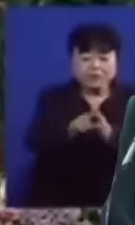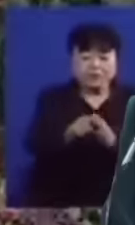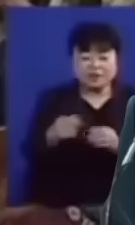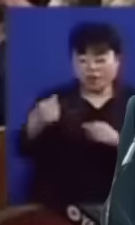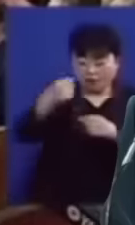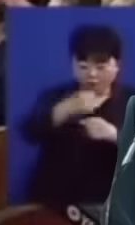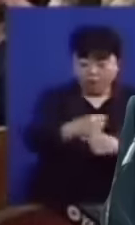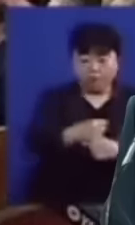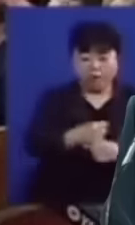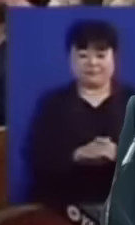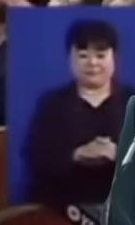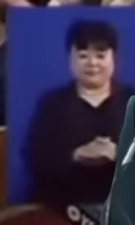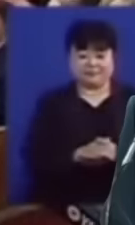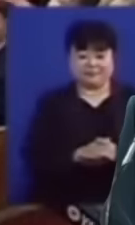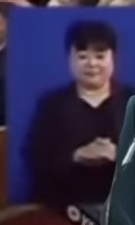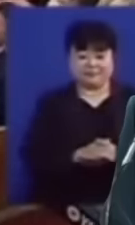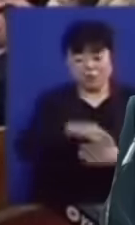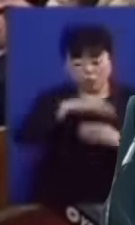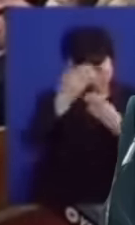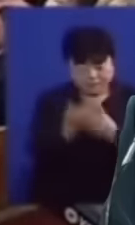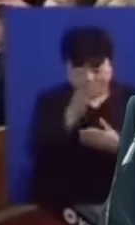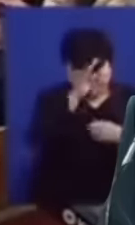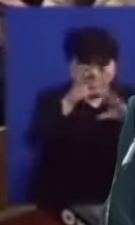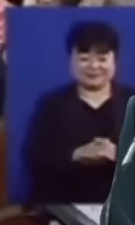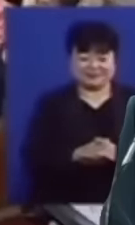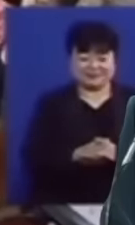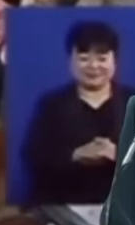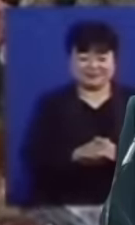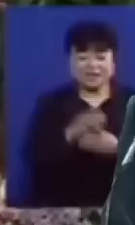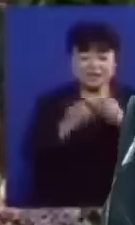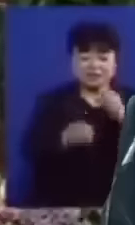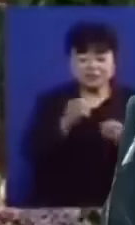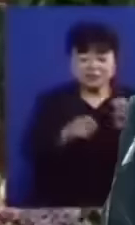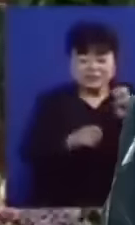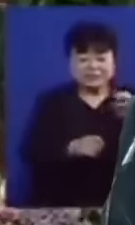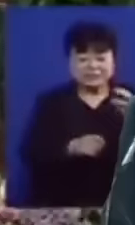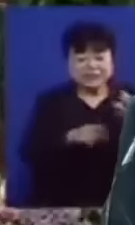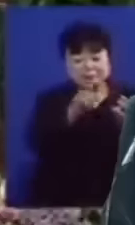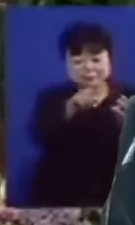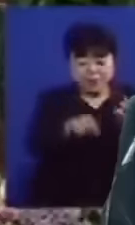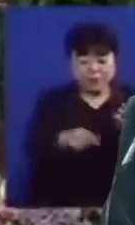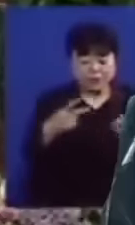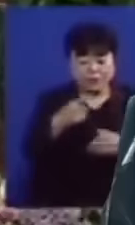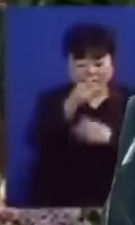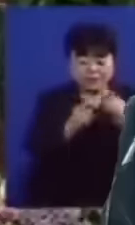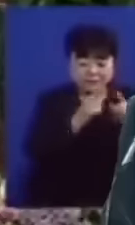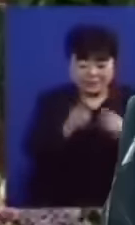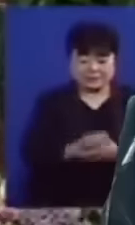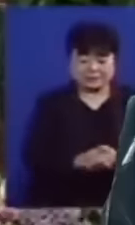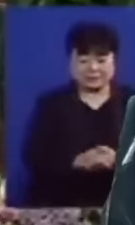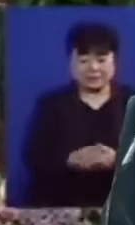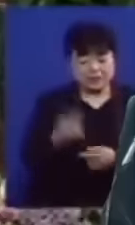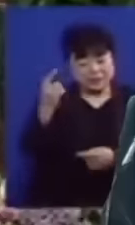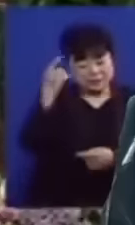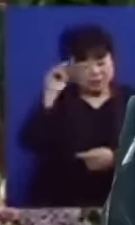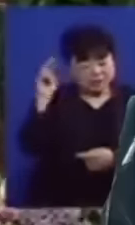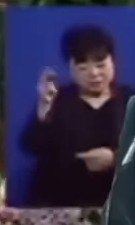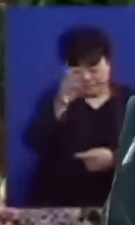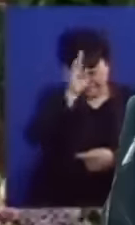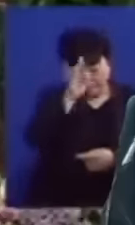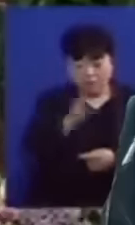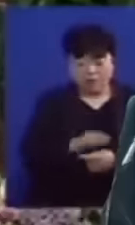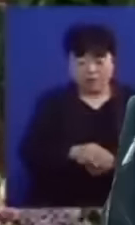회복하고 불면증도 완전히 나아버리고 말았다는 것입니다. 시편 23편뿐 아닙니다. 하나님 말씀은 정신질환을